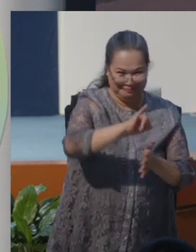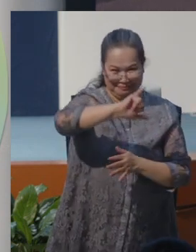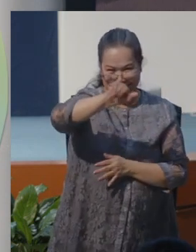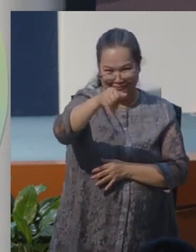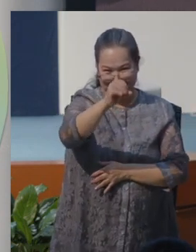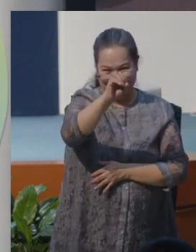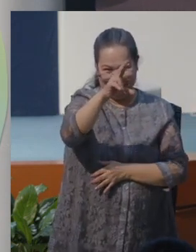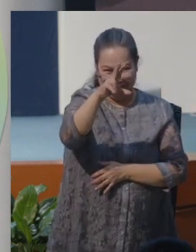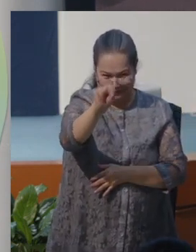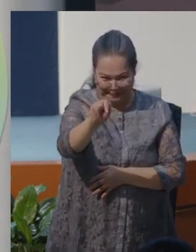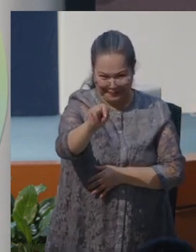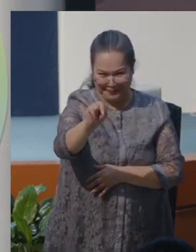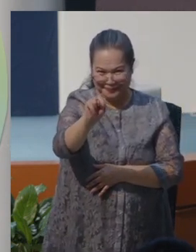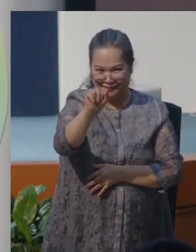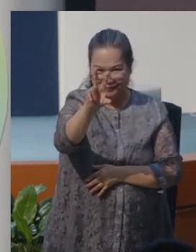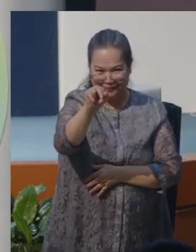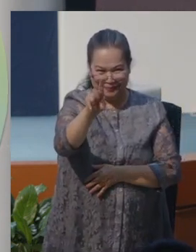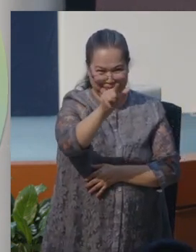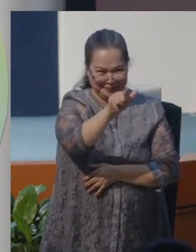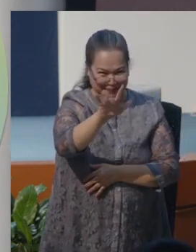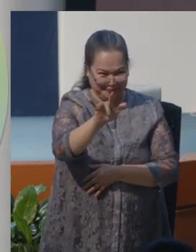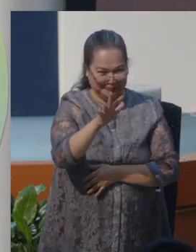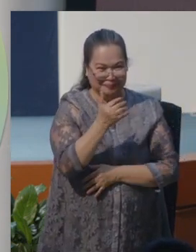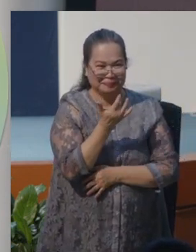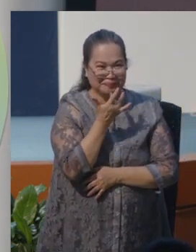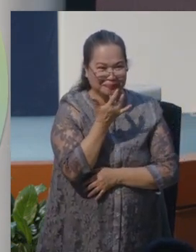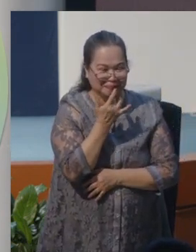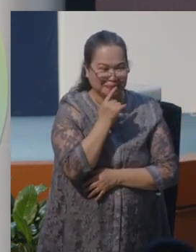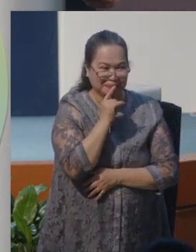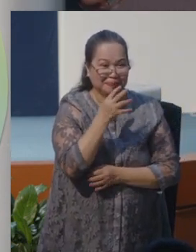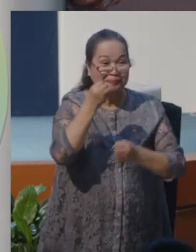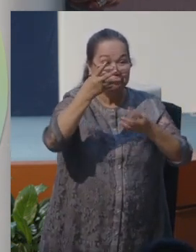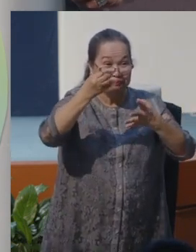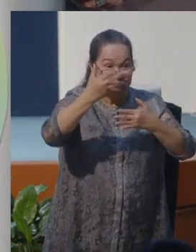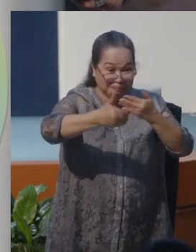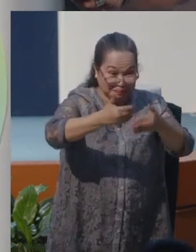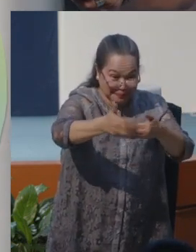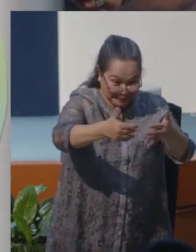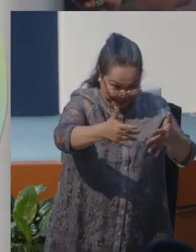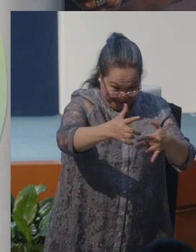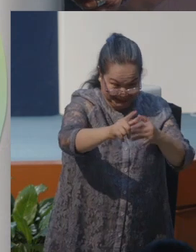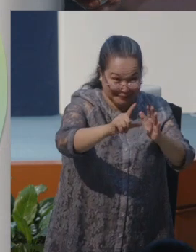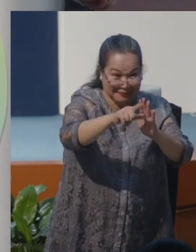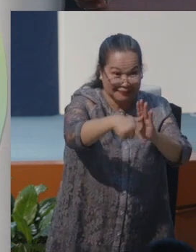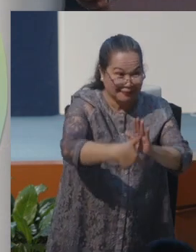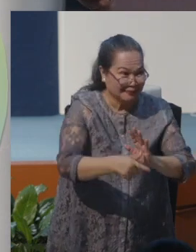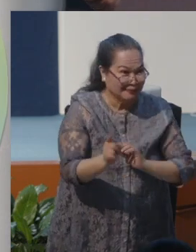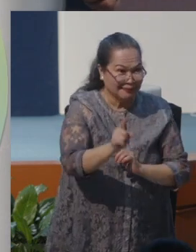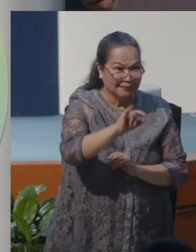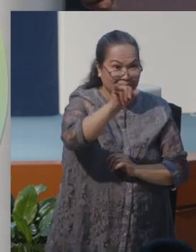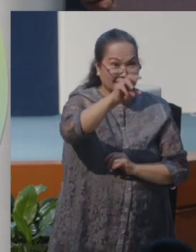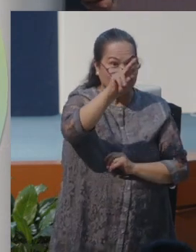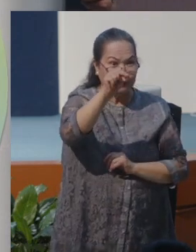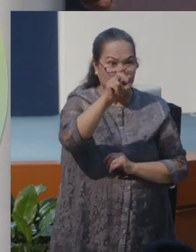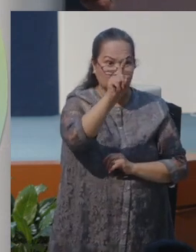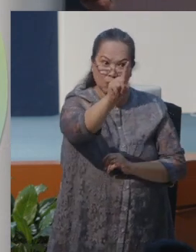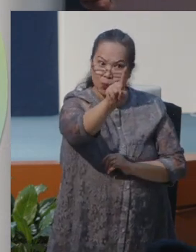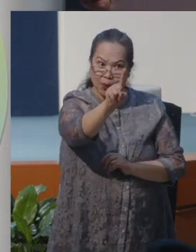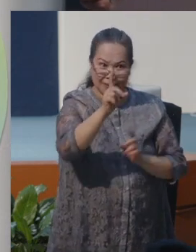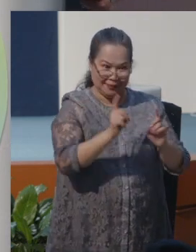John 13:23, nung sinulat niya yung gospel, many years later, sabi ni John doon, one of